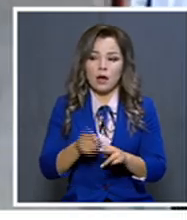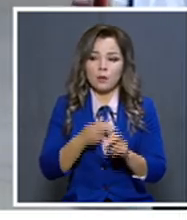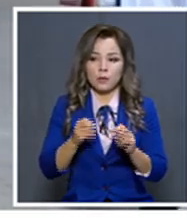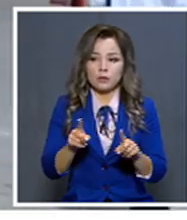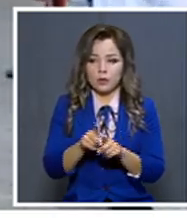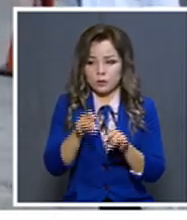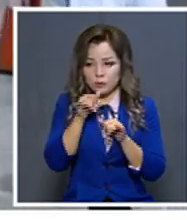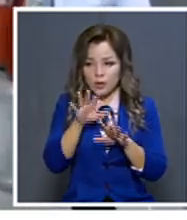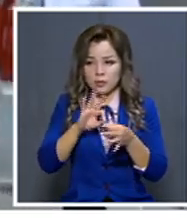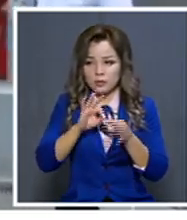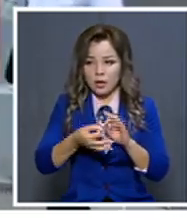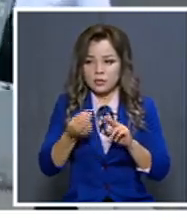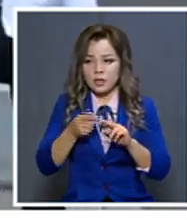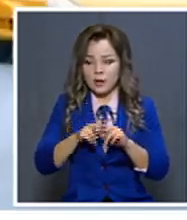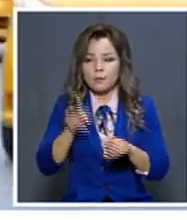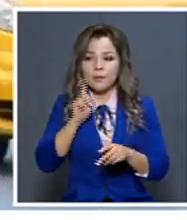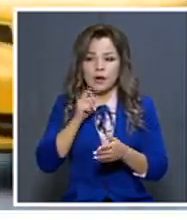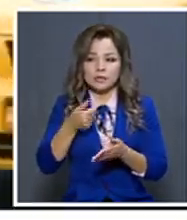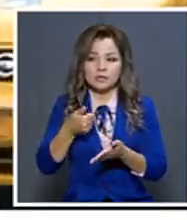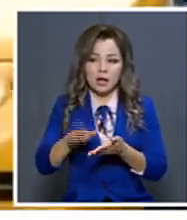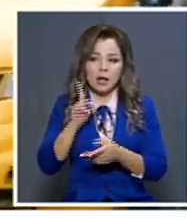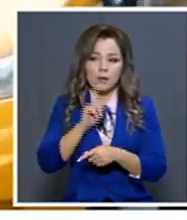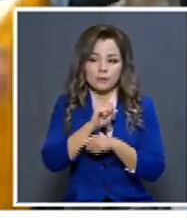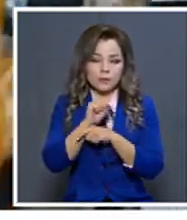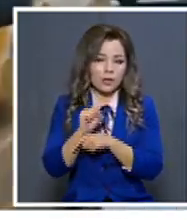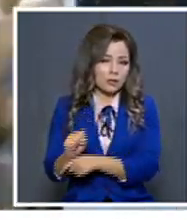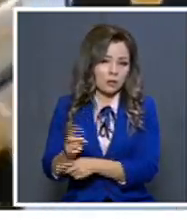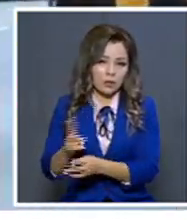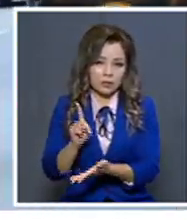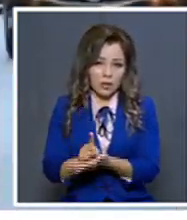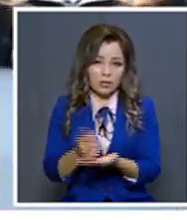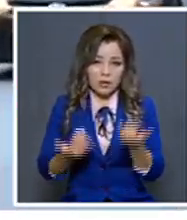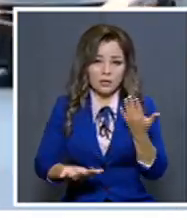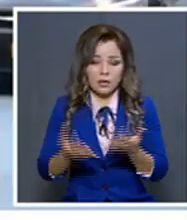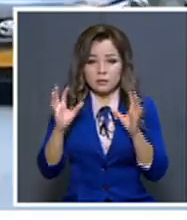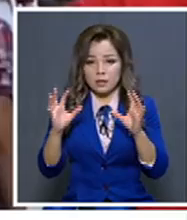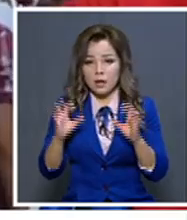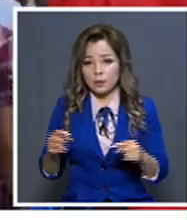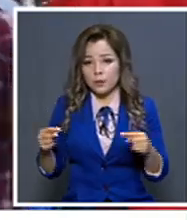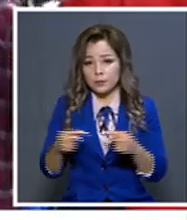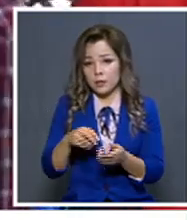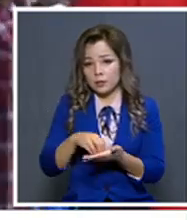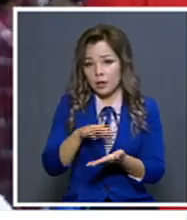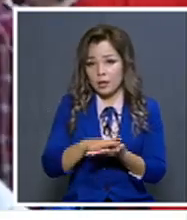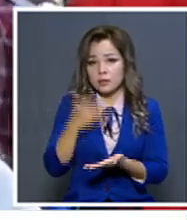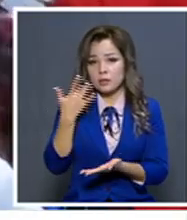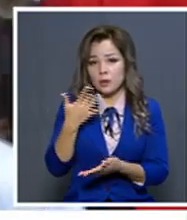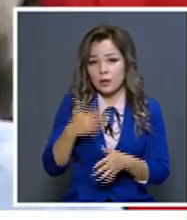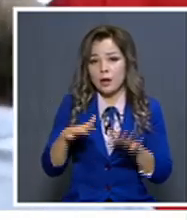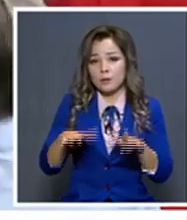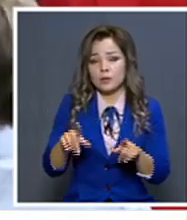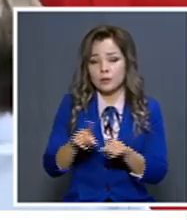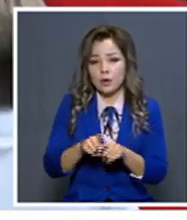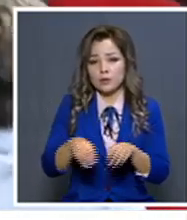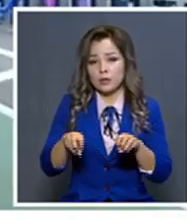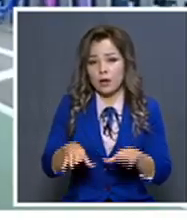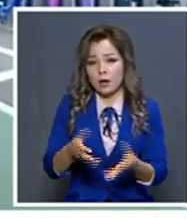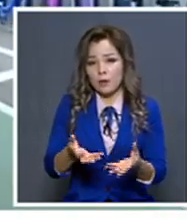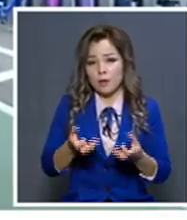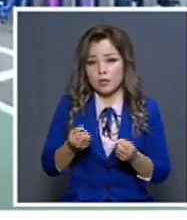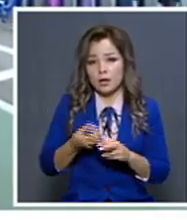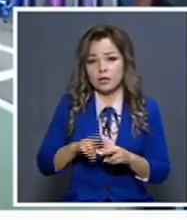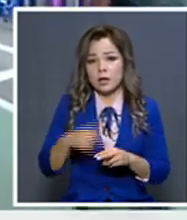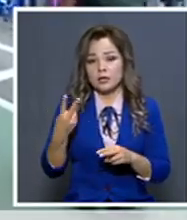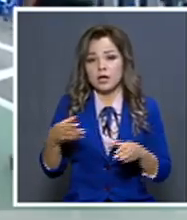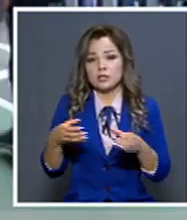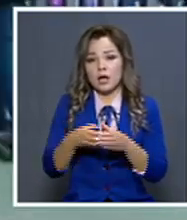екендігі анықталғанша одан бас тартқан жөн дейді. Егер аталған заң күшіне енсе, Нью-Йорк Мичиганнан кейін мұндай шешім қабылдаған